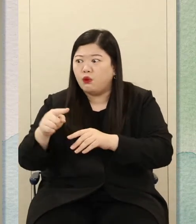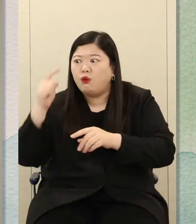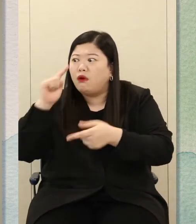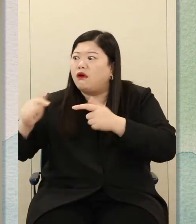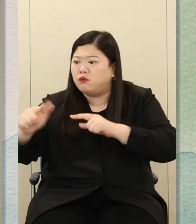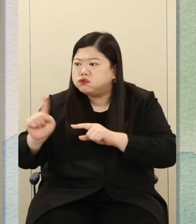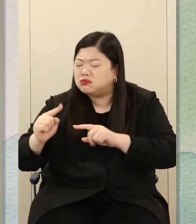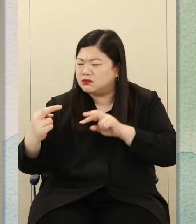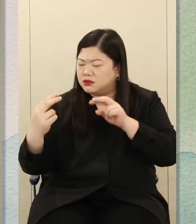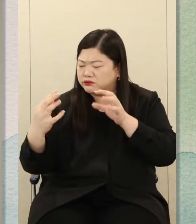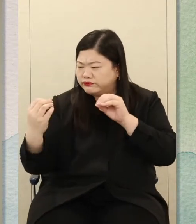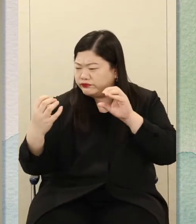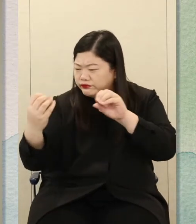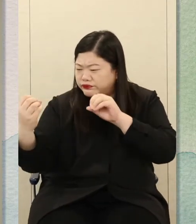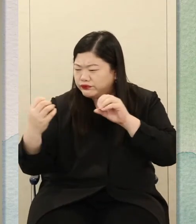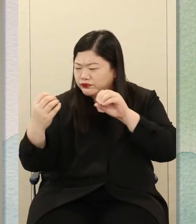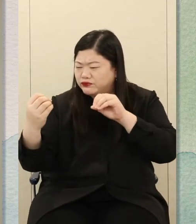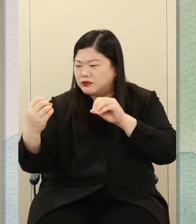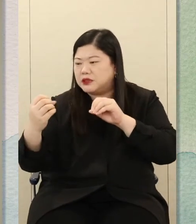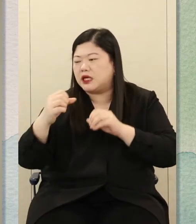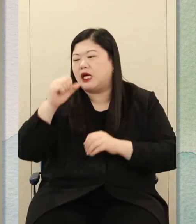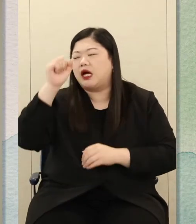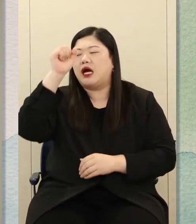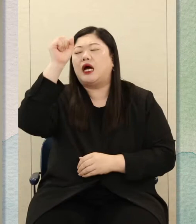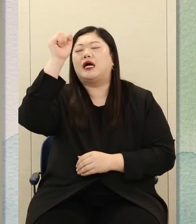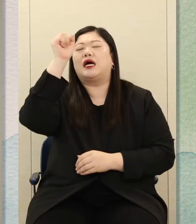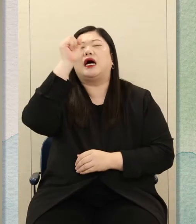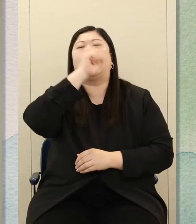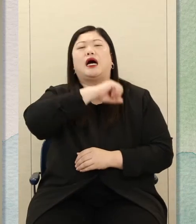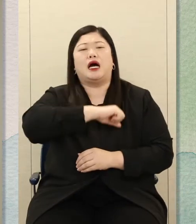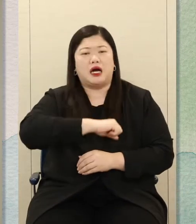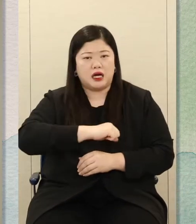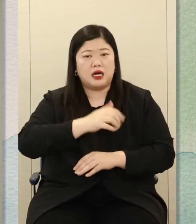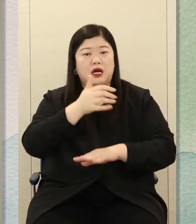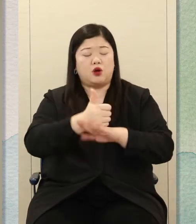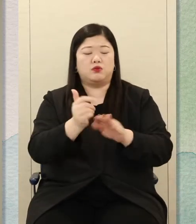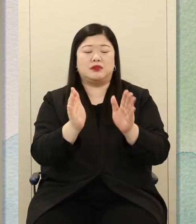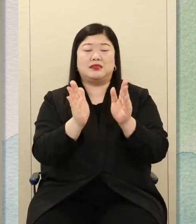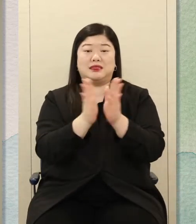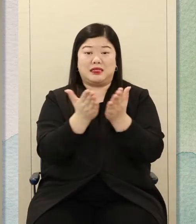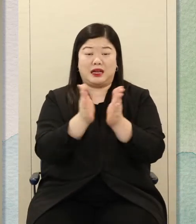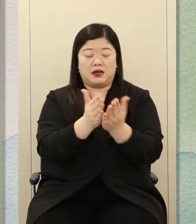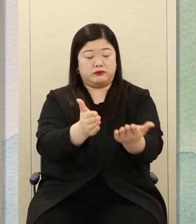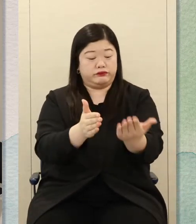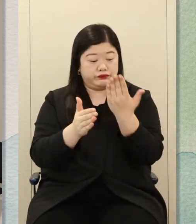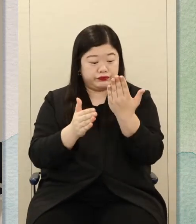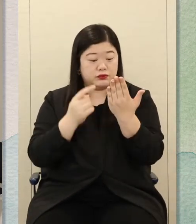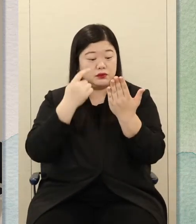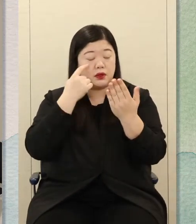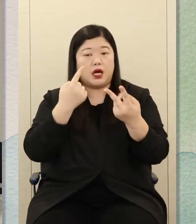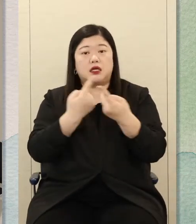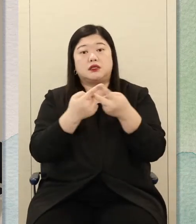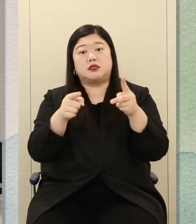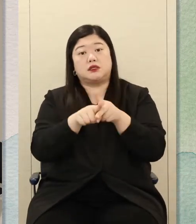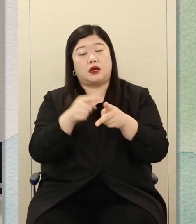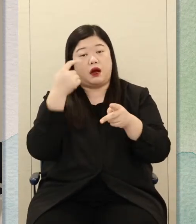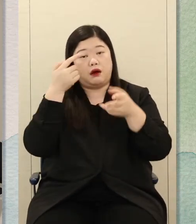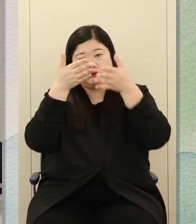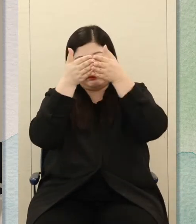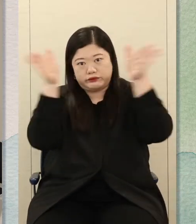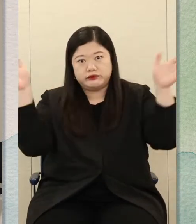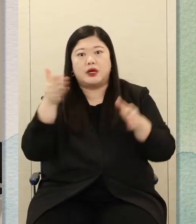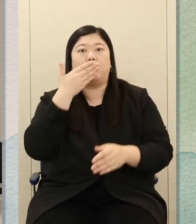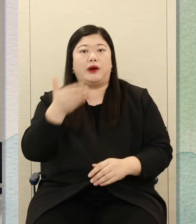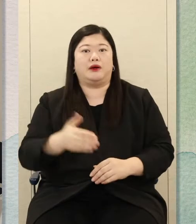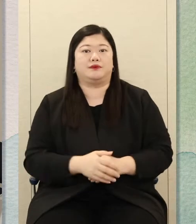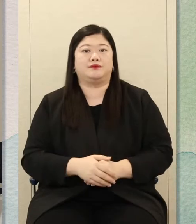대화를 통해서 얘기를 나누다 보면 저절로 책에 대한 이해도가 높아지는 거죠.